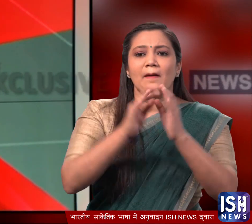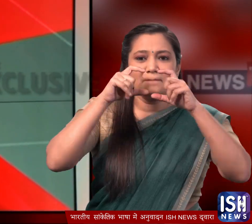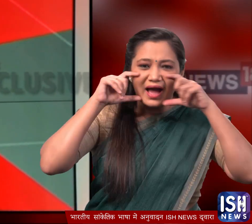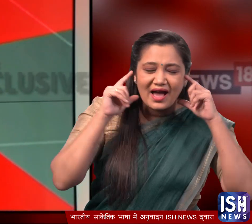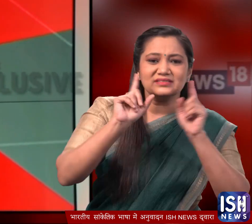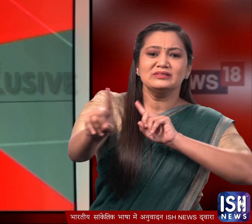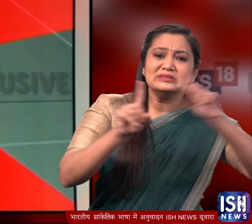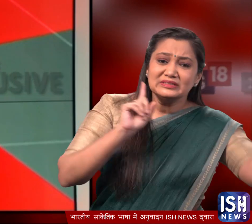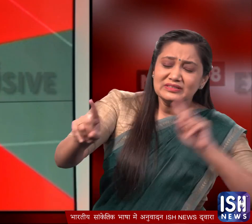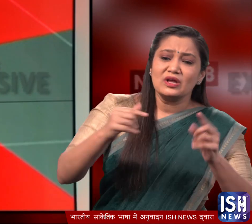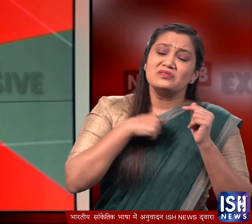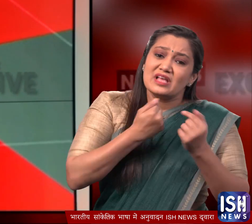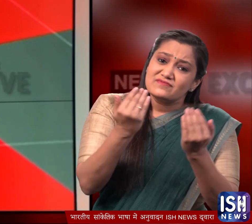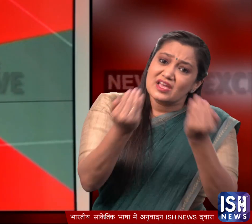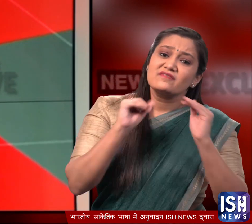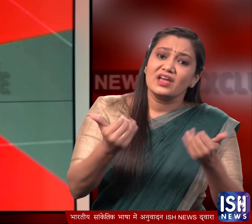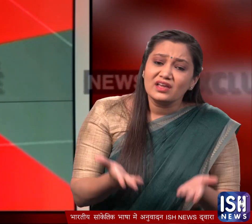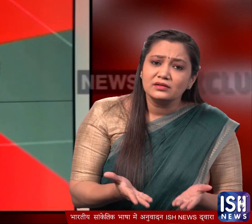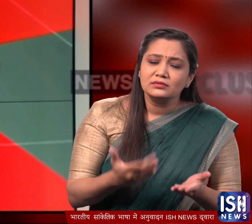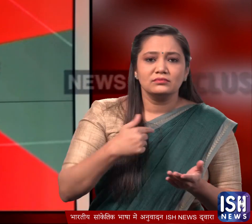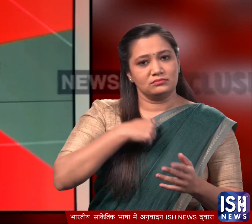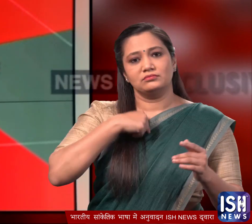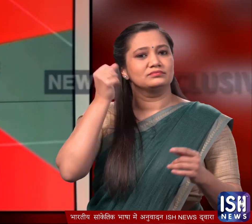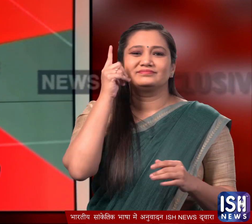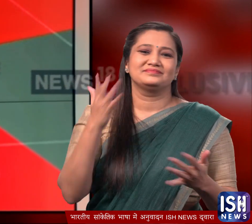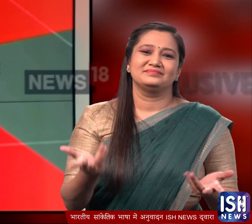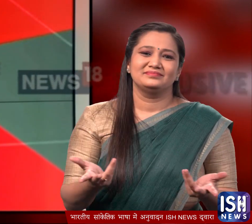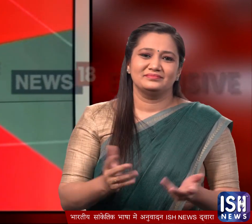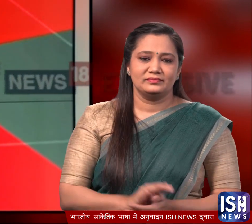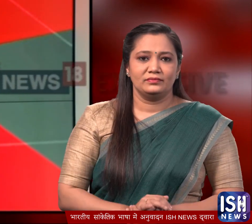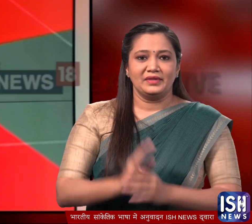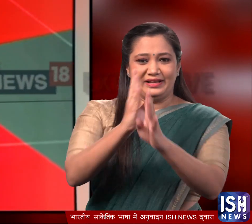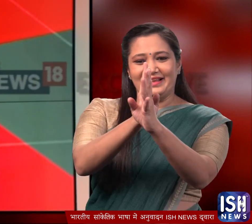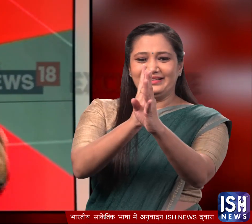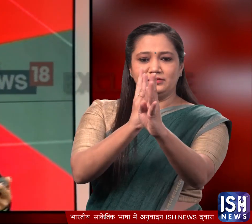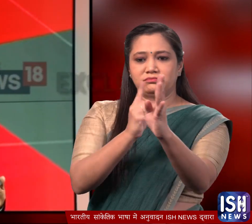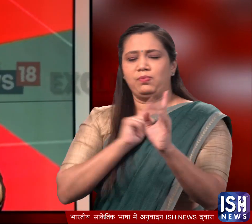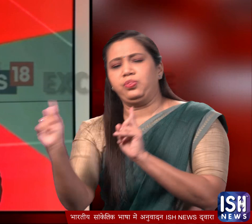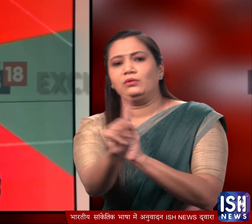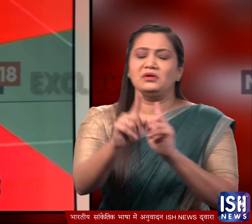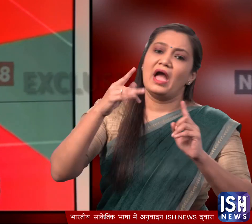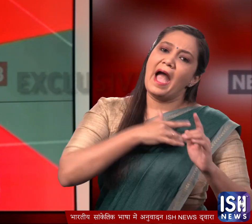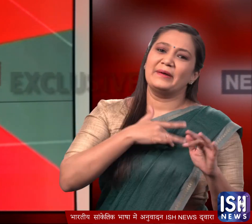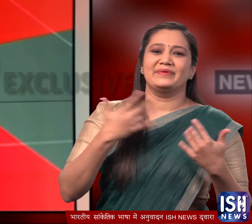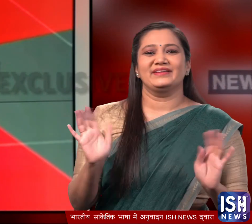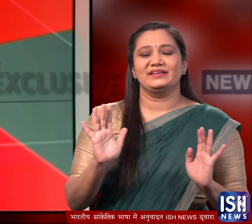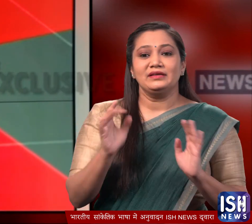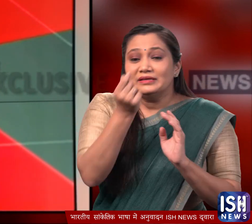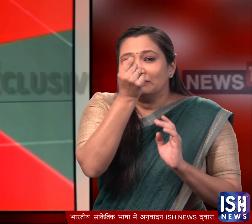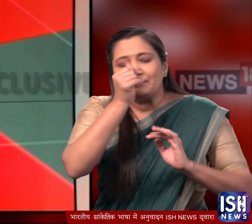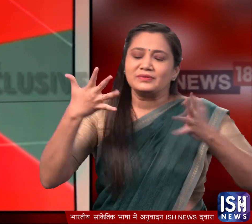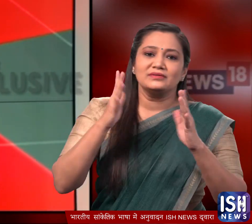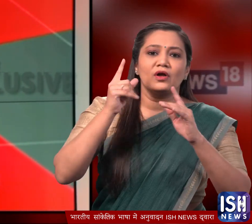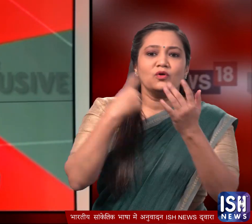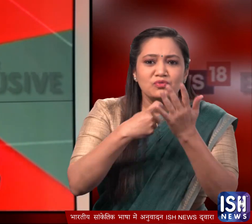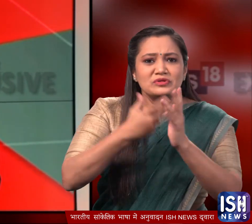कि मास्क और सोशल डिस्टेंसिंग से ही हमारा बचाव हो सकता है, लेकिन हम क्यों मानने वाले? लाइन तोड़कर आगे निकलने की हमको ऐसी लत लगी है